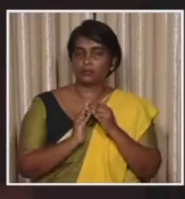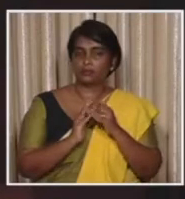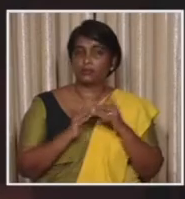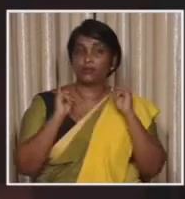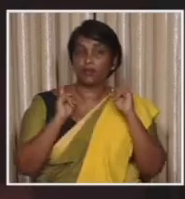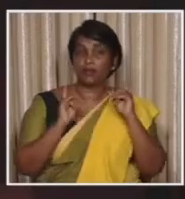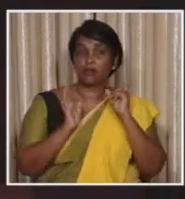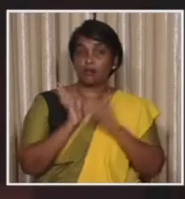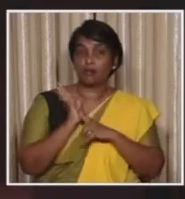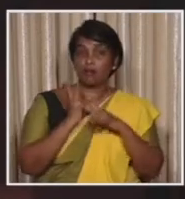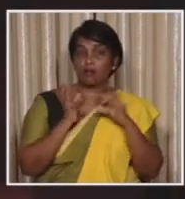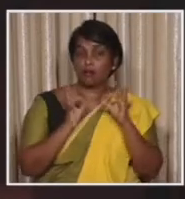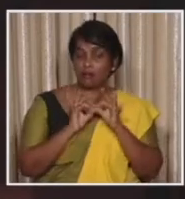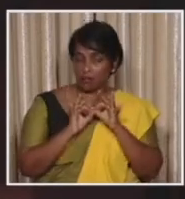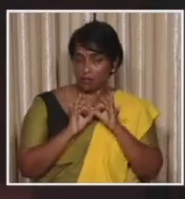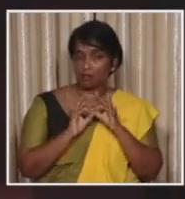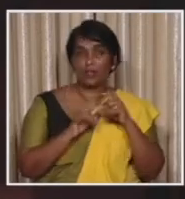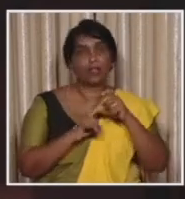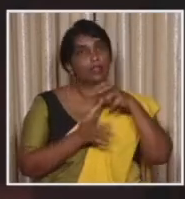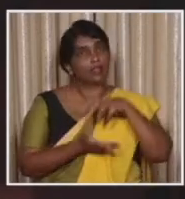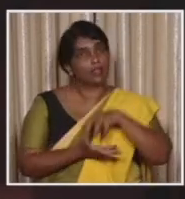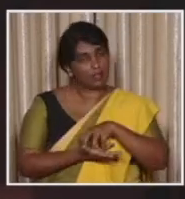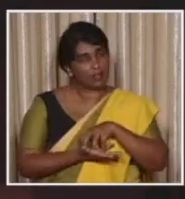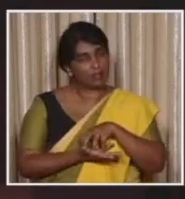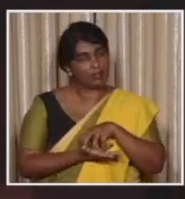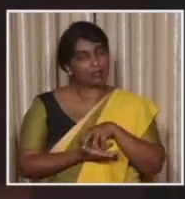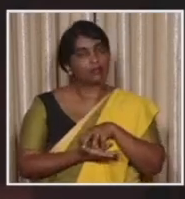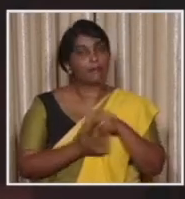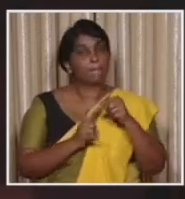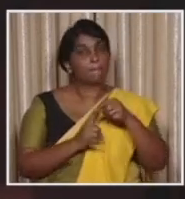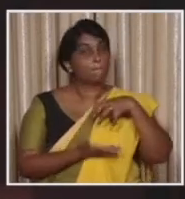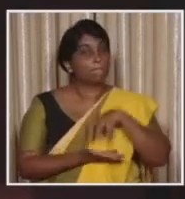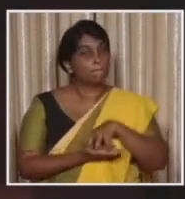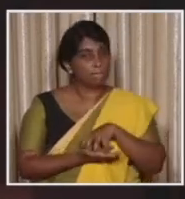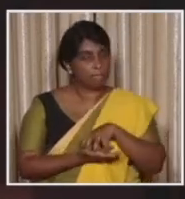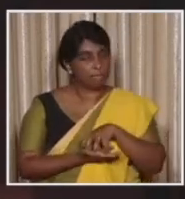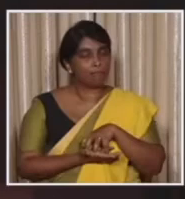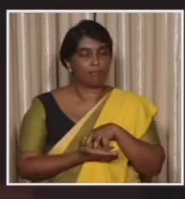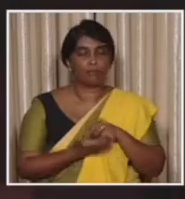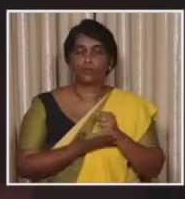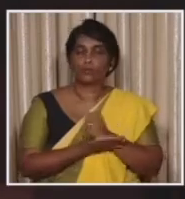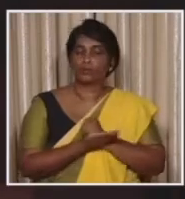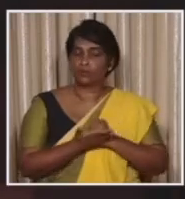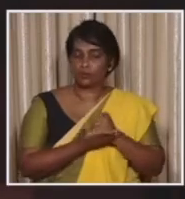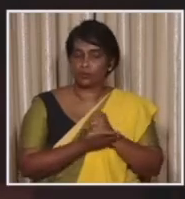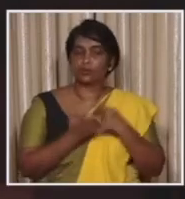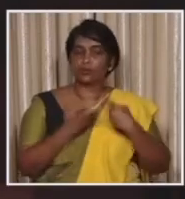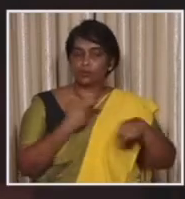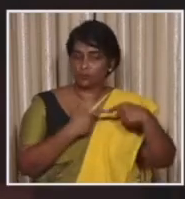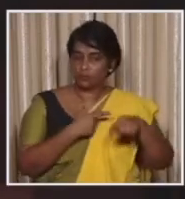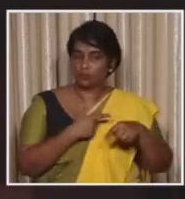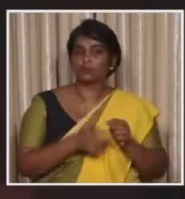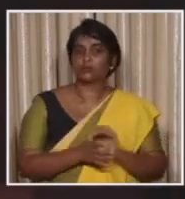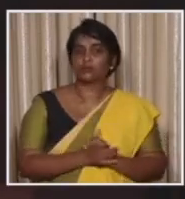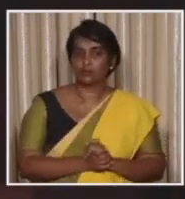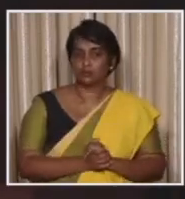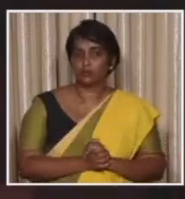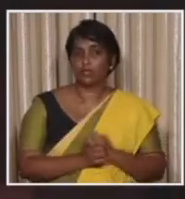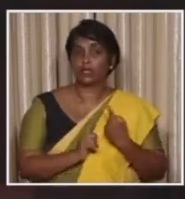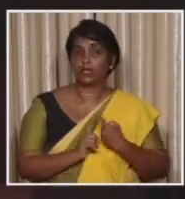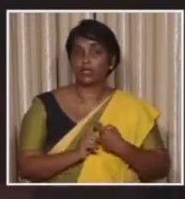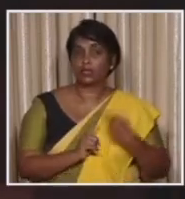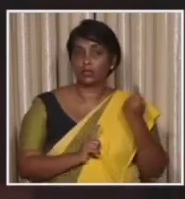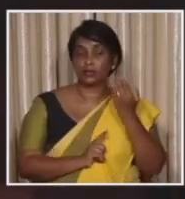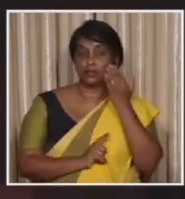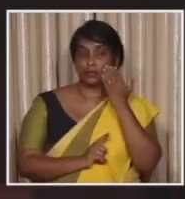ක්‍රීඩා සමාජ දිස්ත්‍රික් පළාත් මේ හැම අංශයකම දියුණුවක්